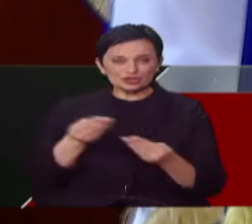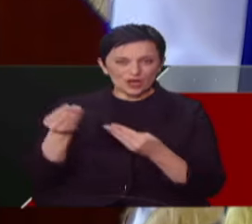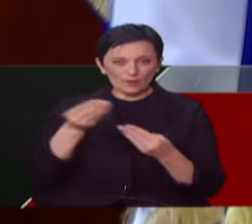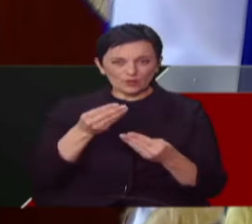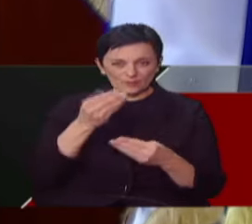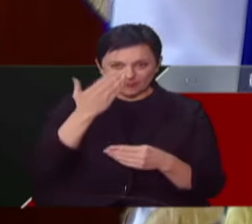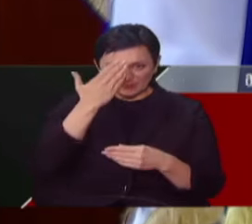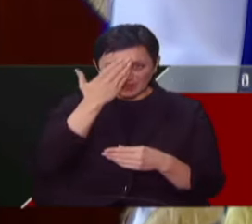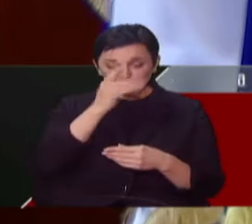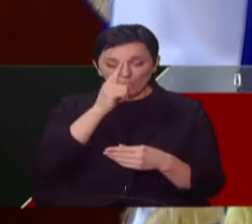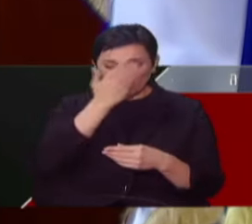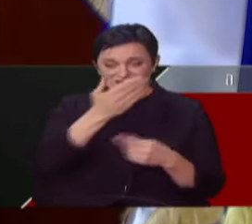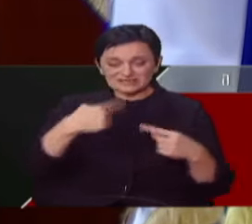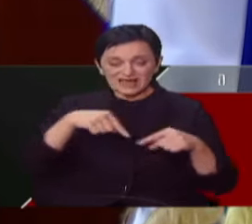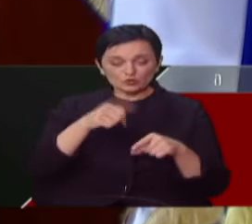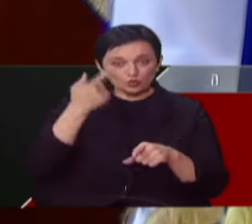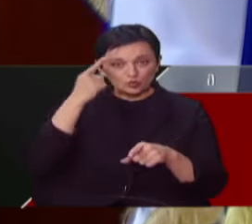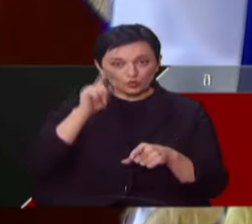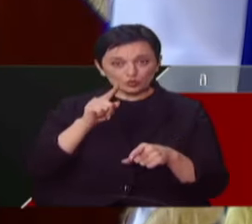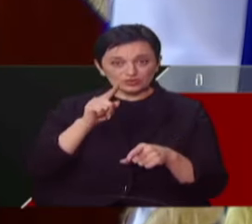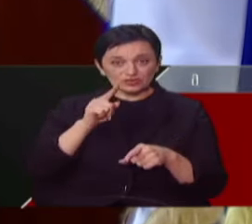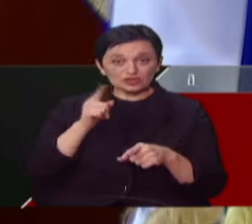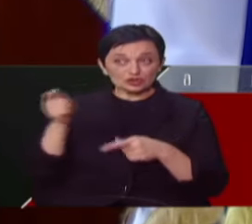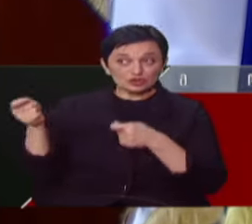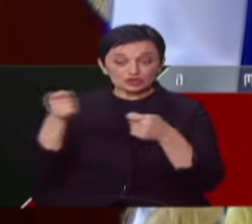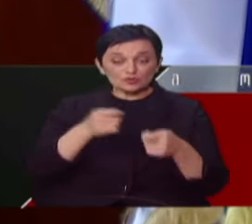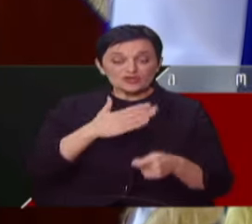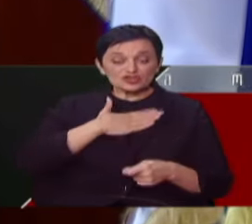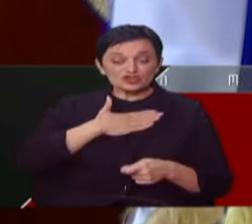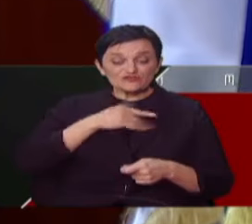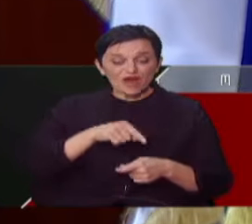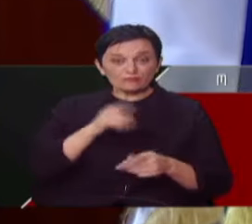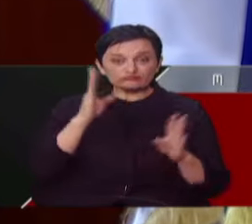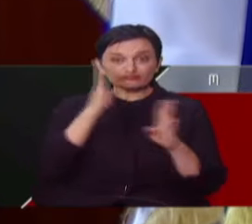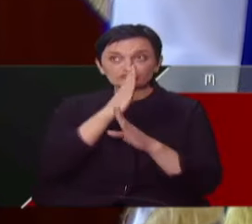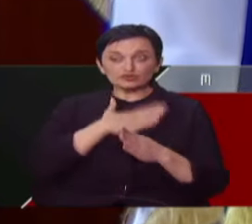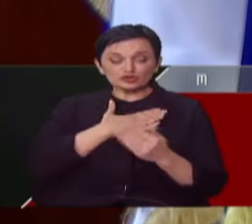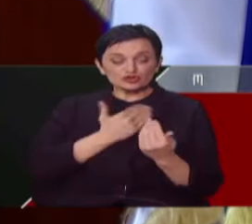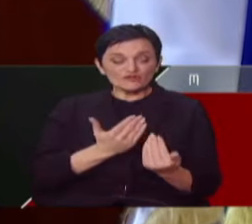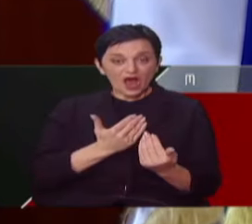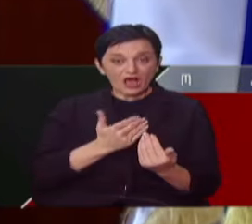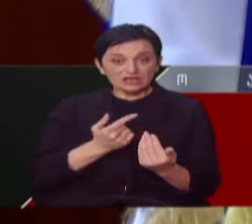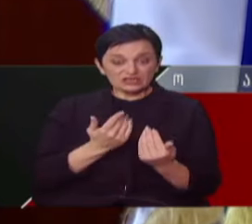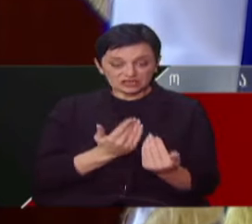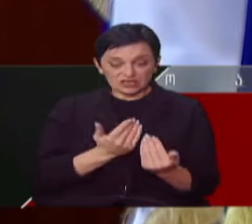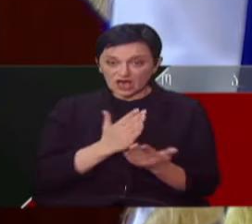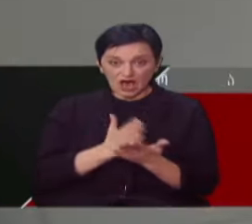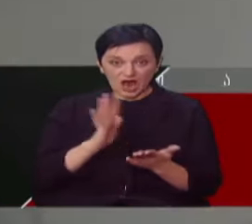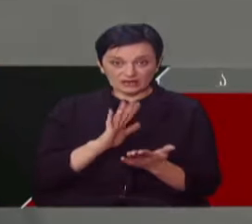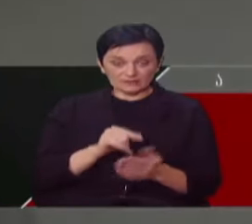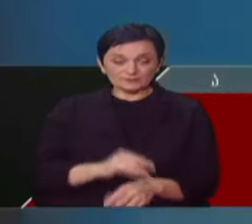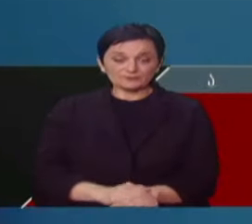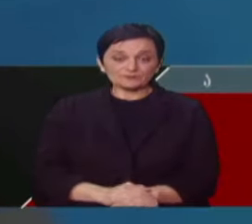s-a zucat, bisusul cargati, cu stromelic, arari ciuveni, ciuventvis, ciuveni zornistus, cancutnele